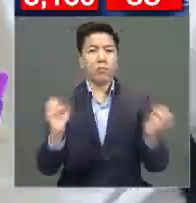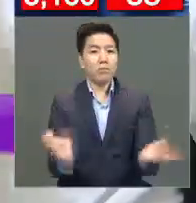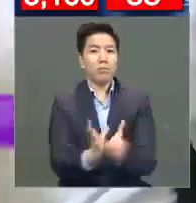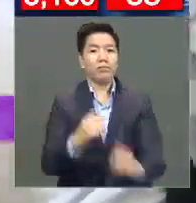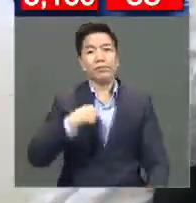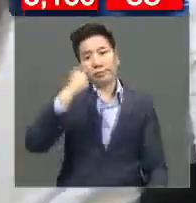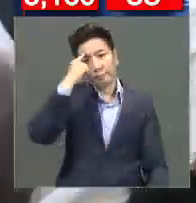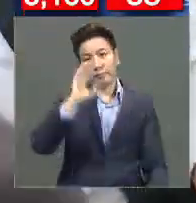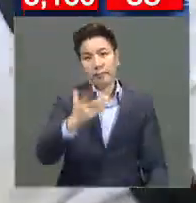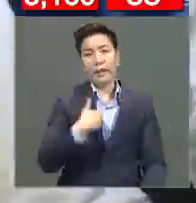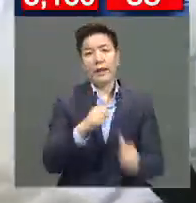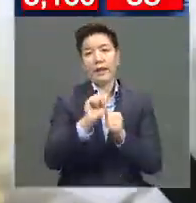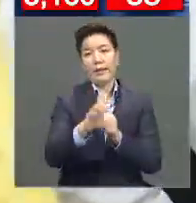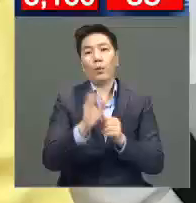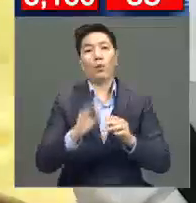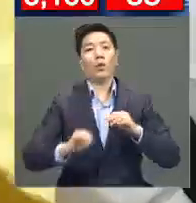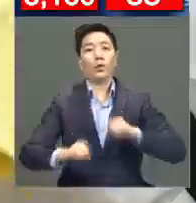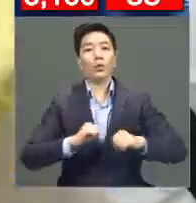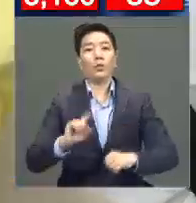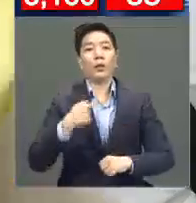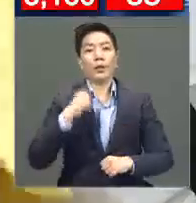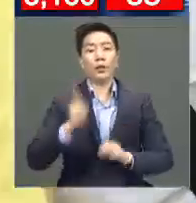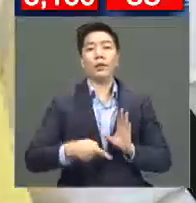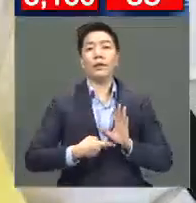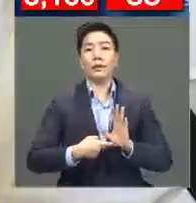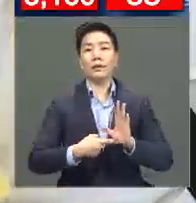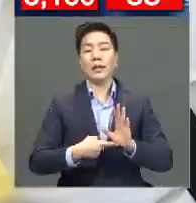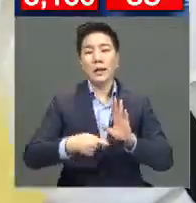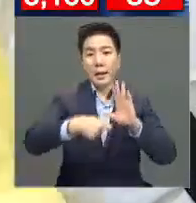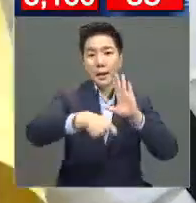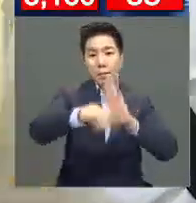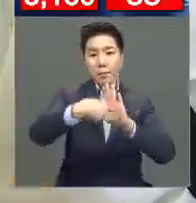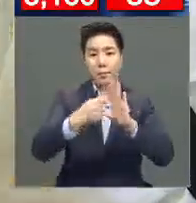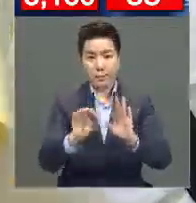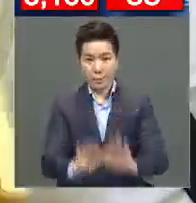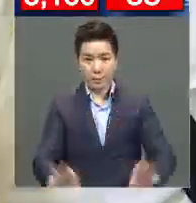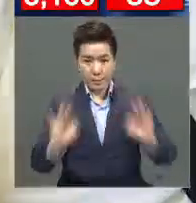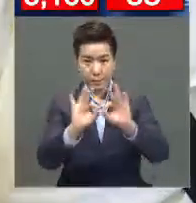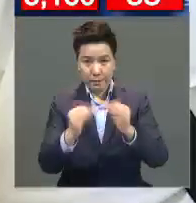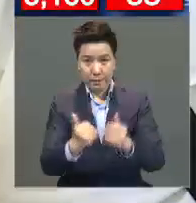เสียหายแล้วก็ให้คำแนะนำไปถึงคนรุ่นใหม่ควรแสดงออกด้วยเหตุและผลด้วยค่ะ